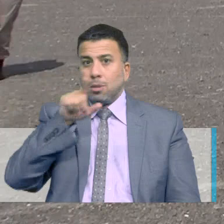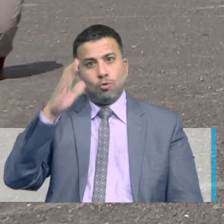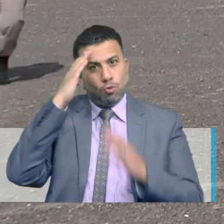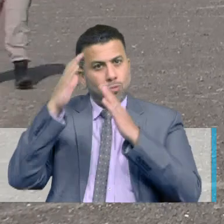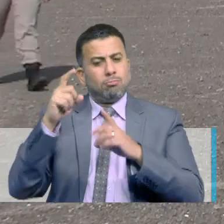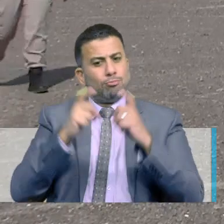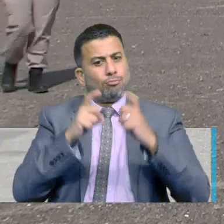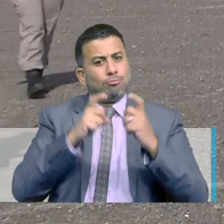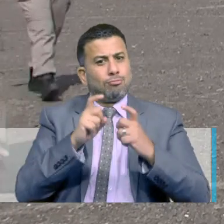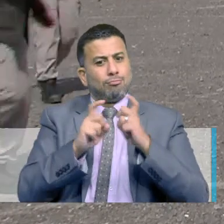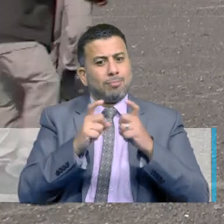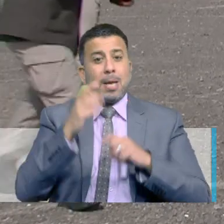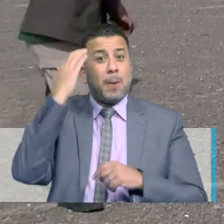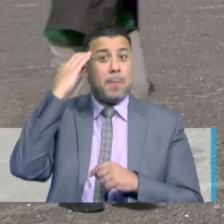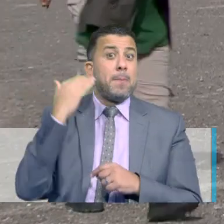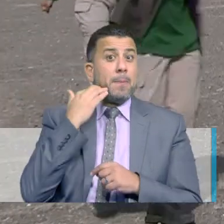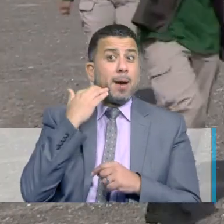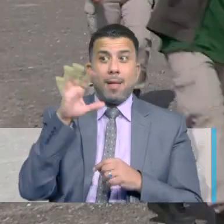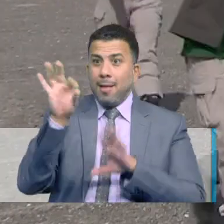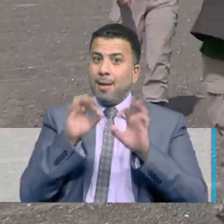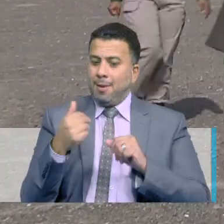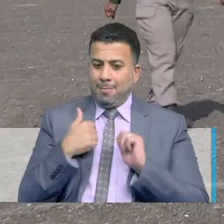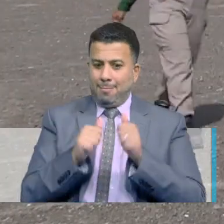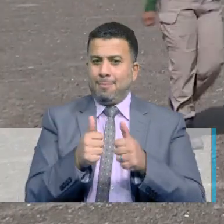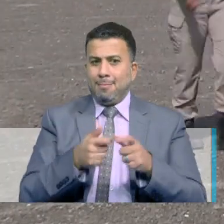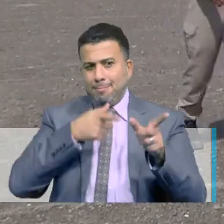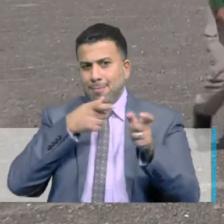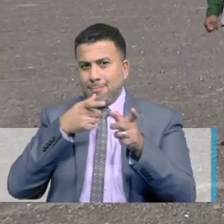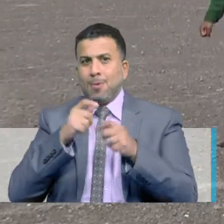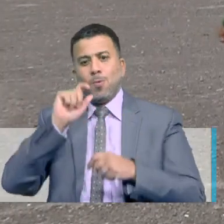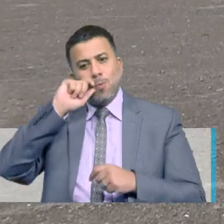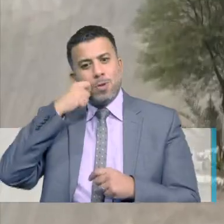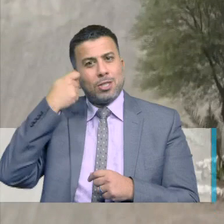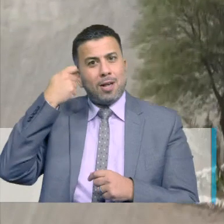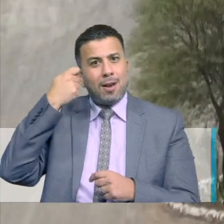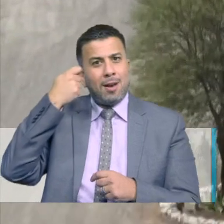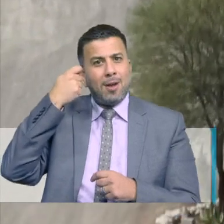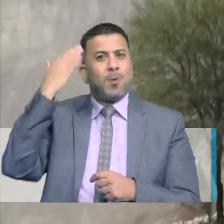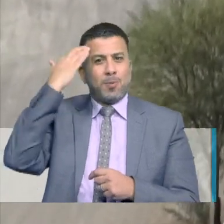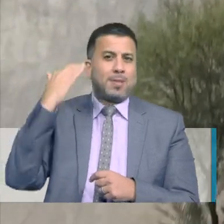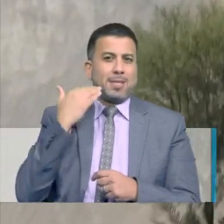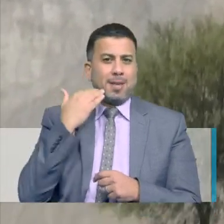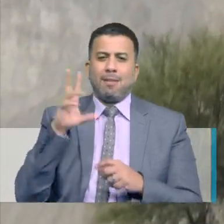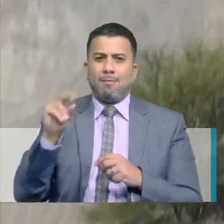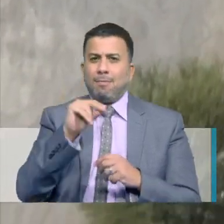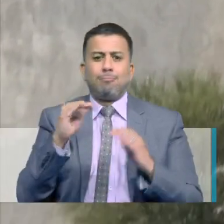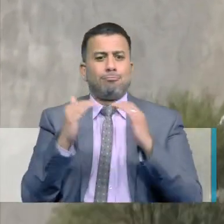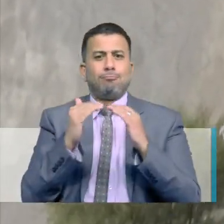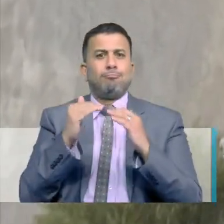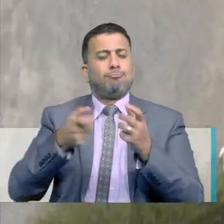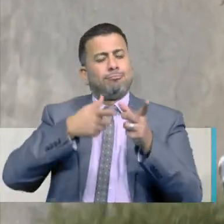وهذا يدل على تمكين المراه لخوض المنافسات بين الرجال والسيدات في الميادين